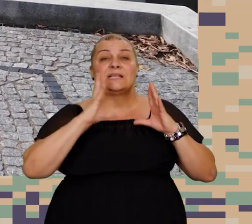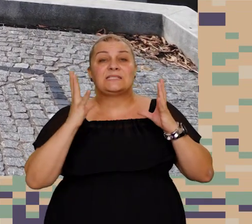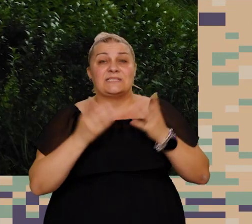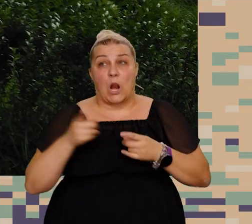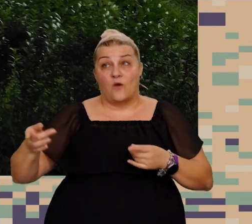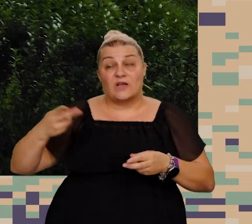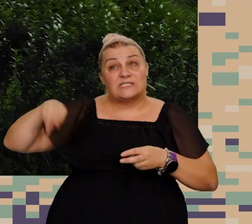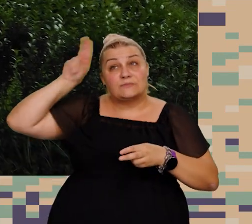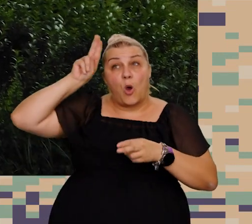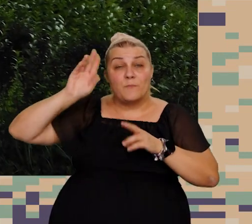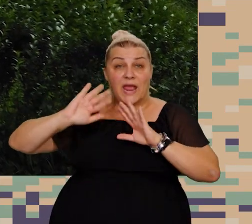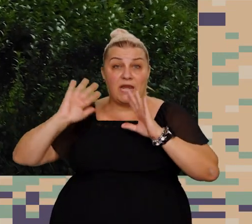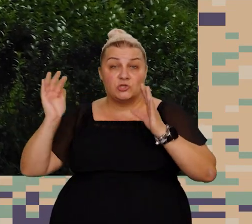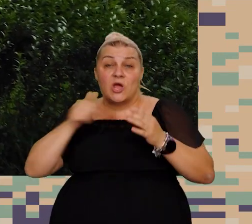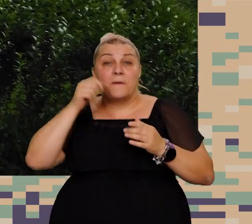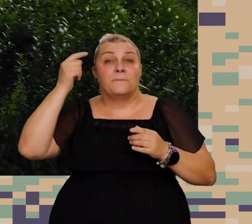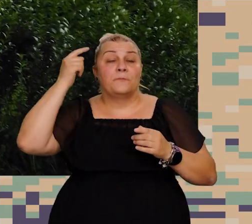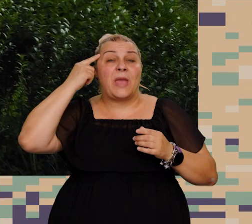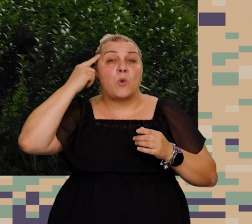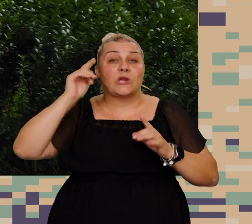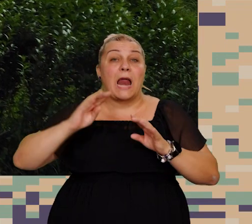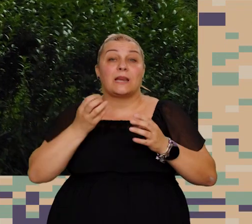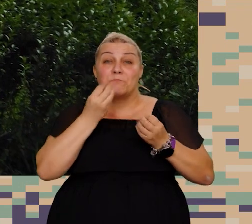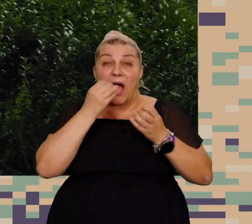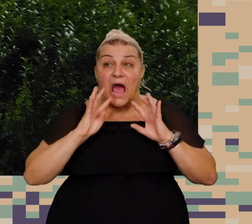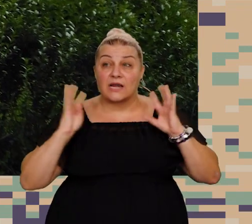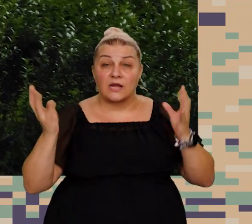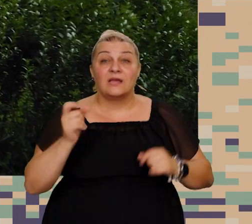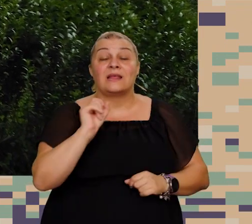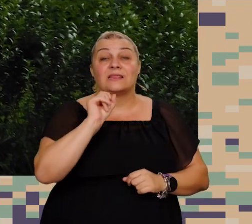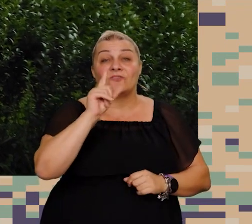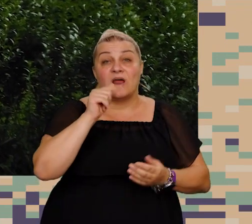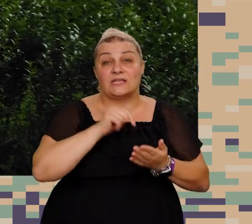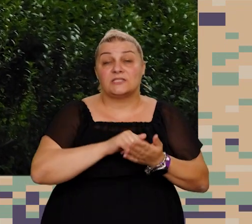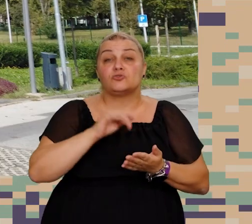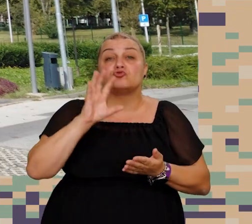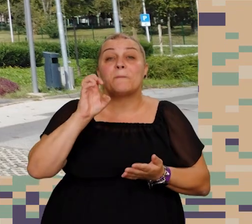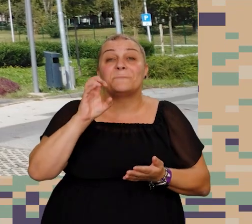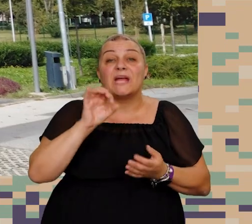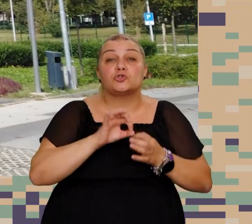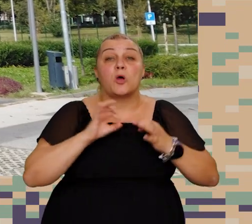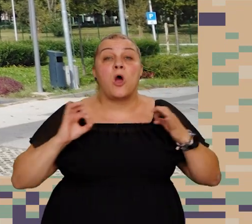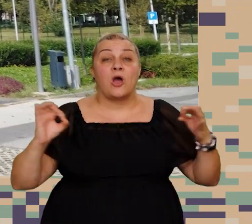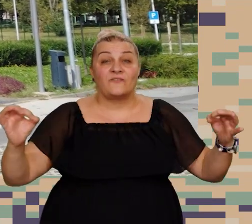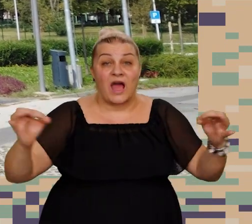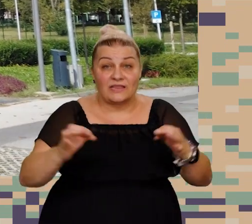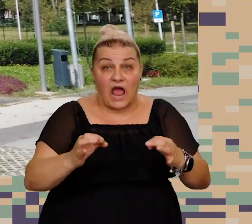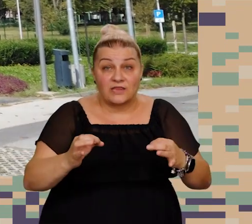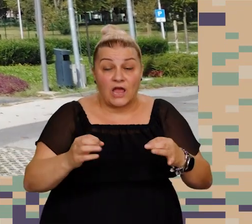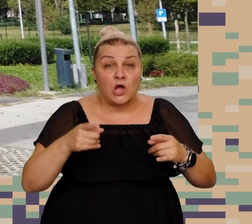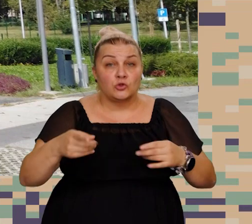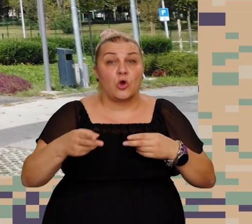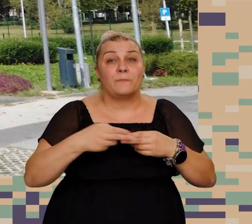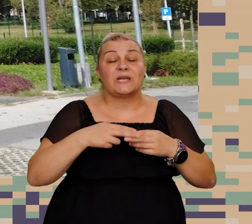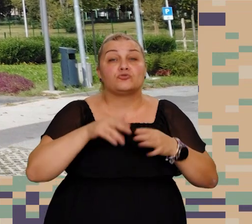Cijelo spomen obilježe i cijeli memorijalni taj park se proteže na otprilike 12.500 kvadratnih metara. To je područje u Folnegovićevu